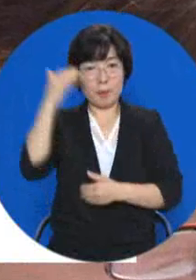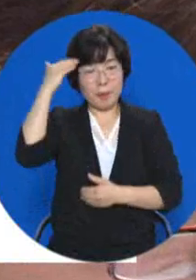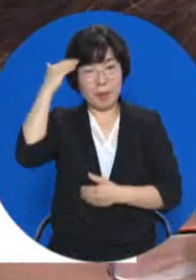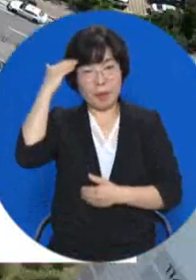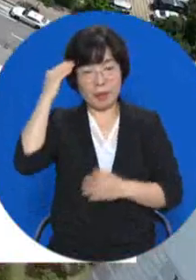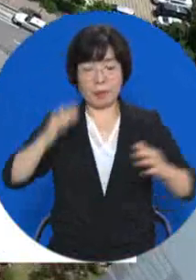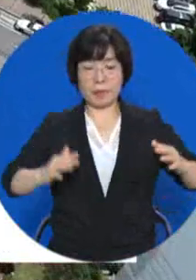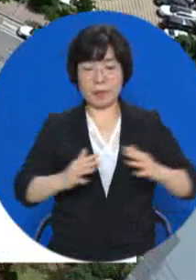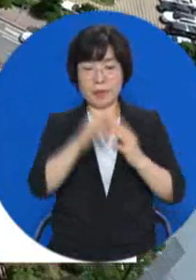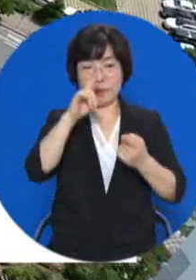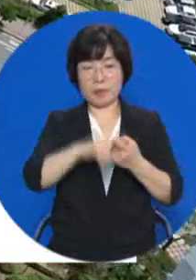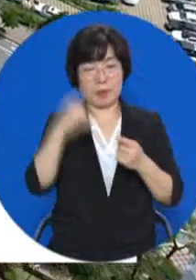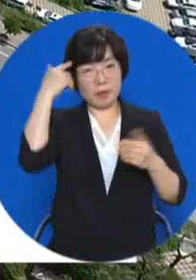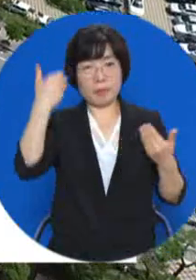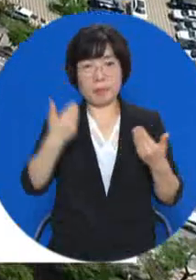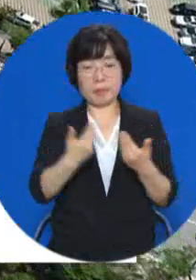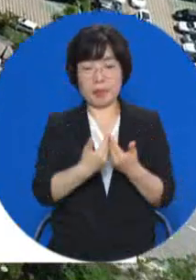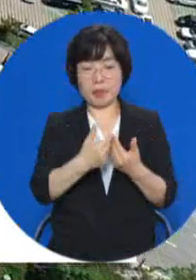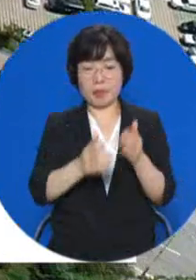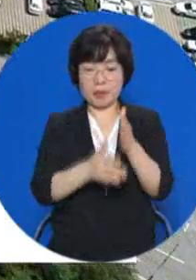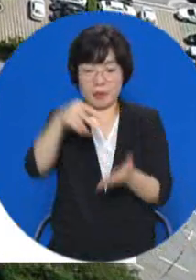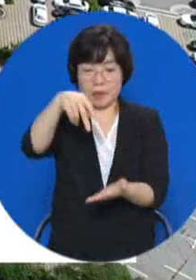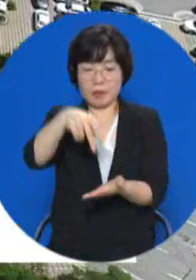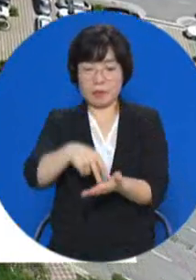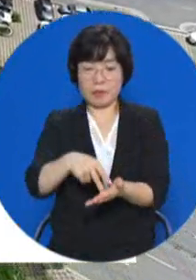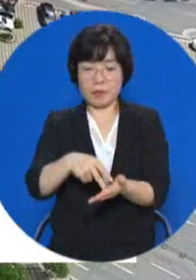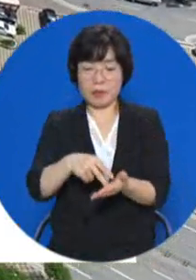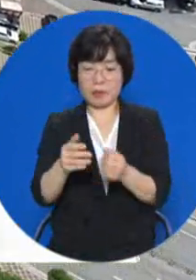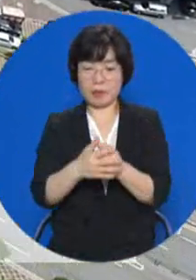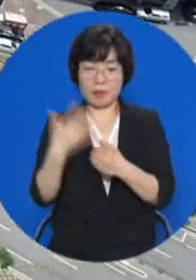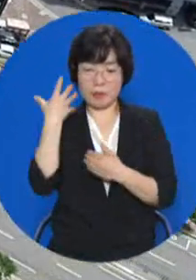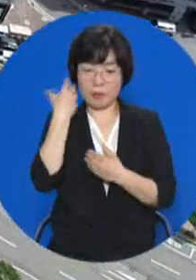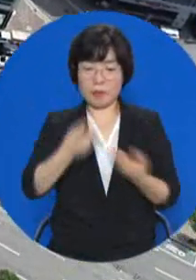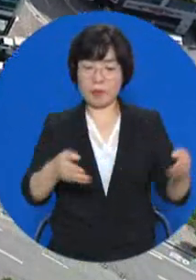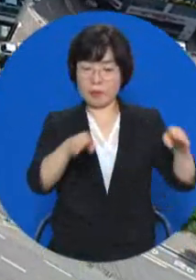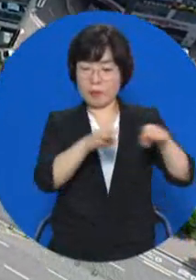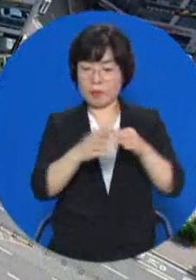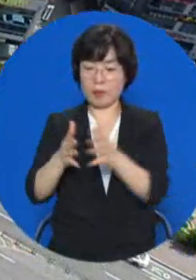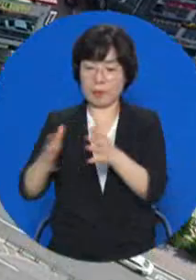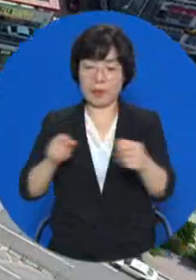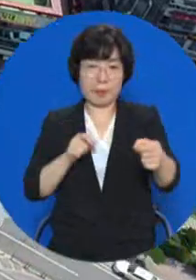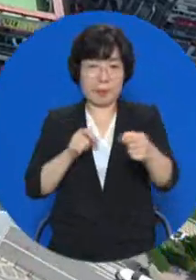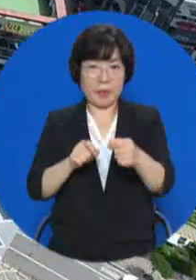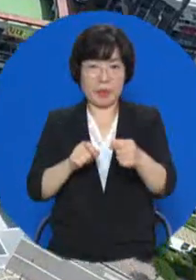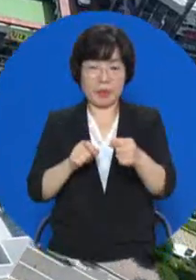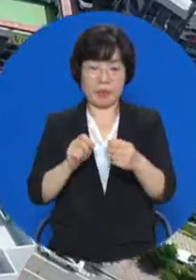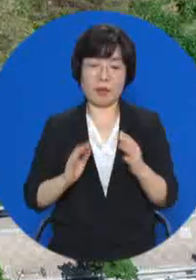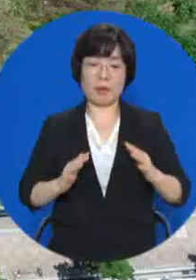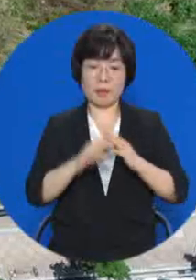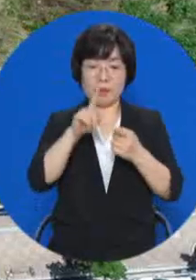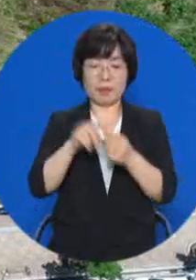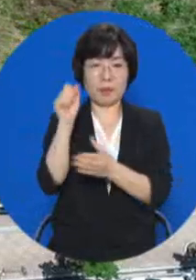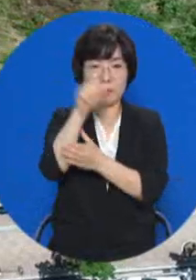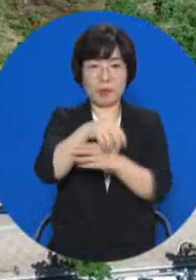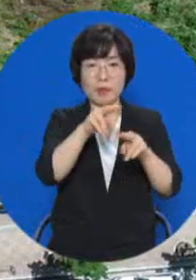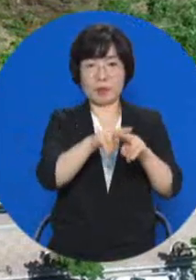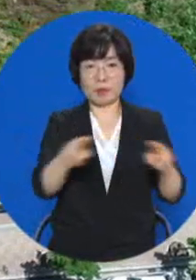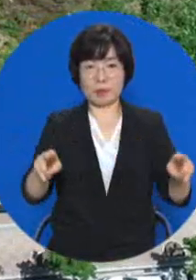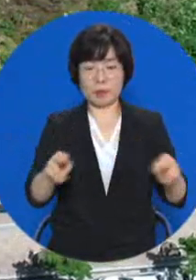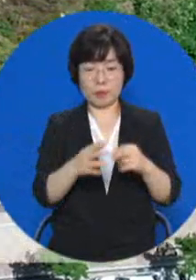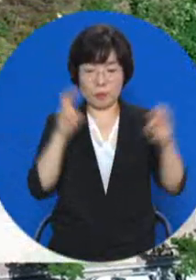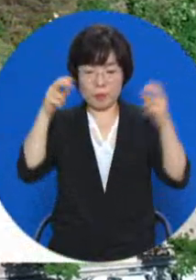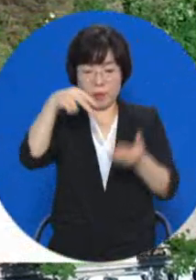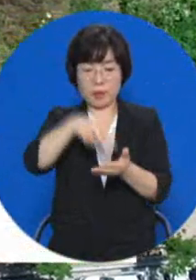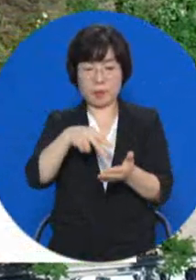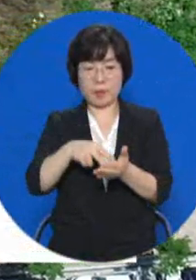반발했고 여수시는 숙박시설과 아파트가 너무 가깝다는 이유로 건설 허가를 취소했는데 건설사가 허가